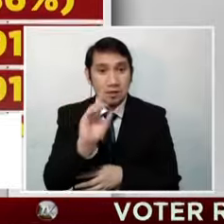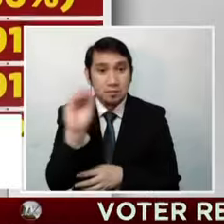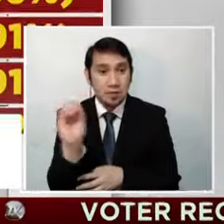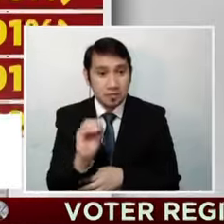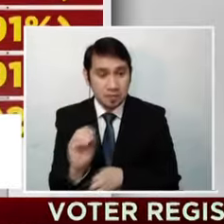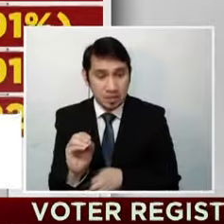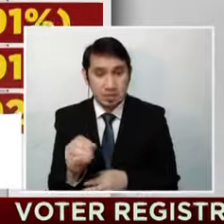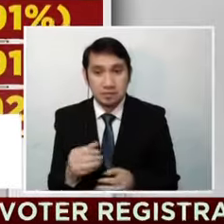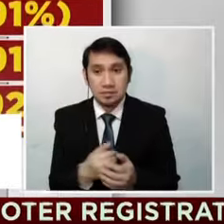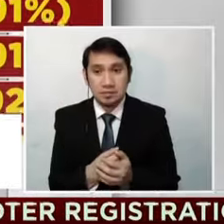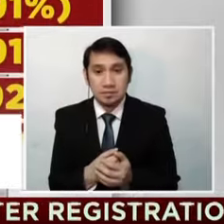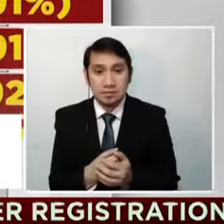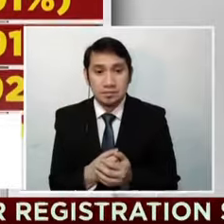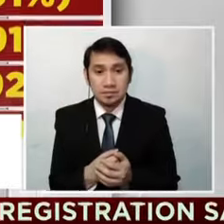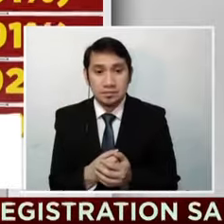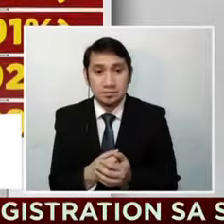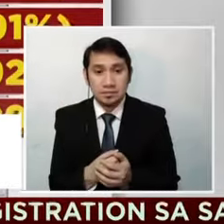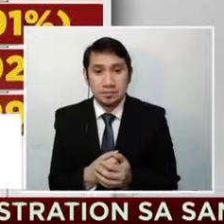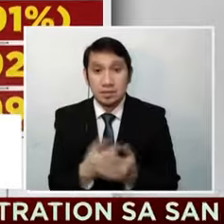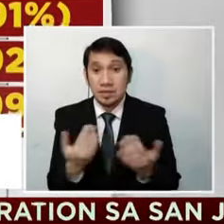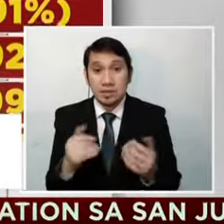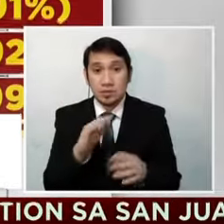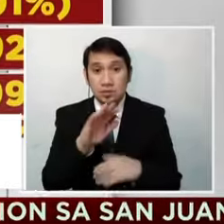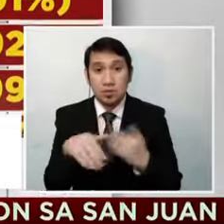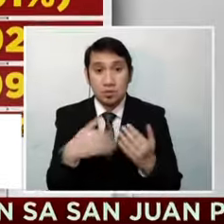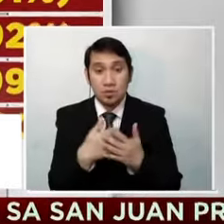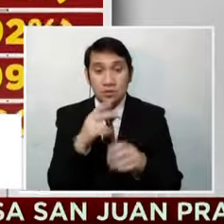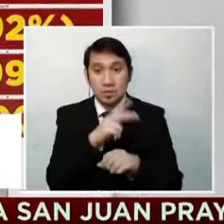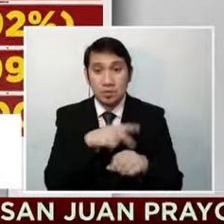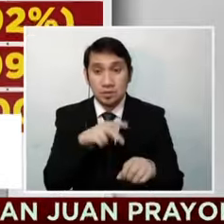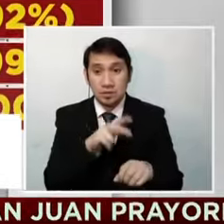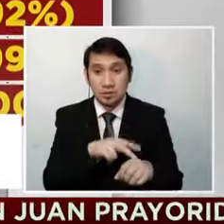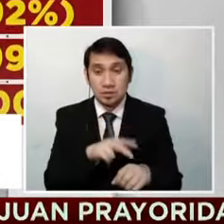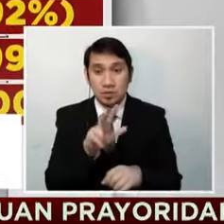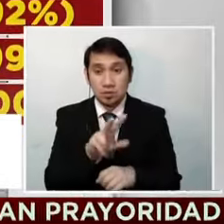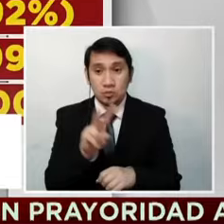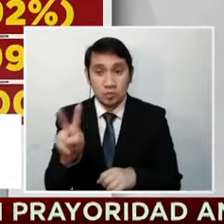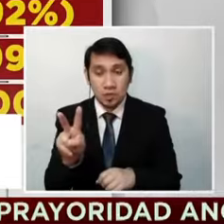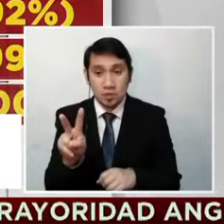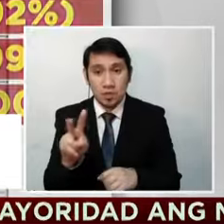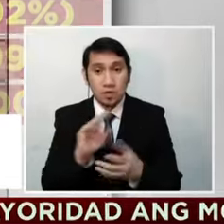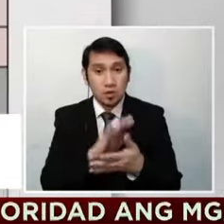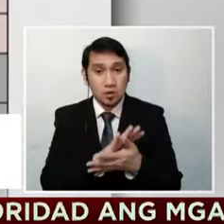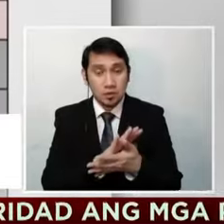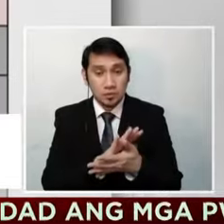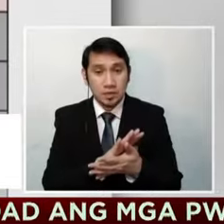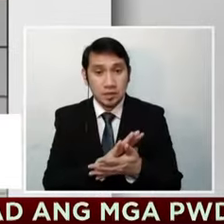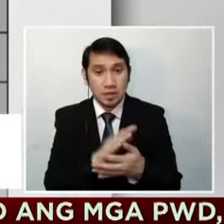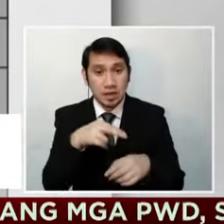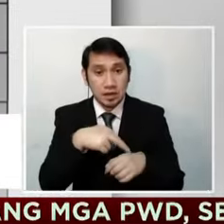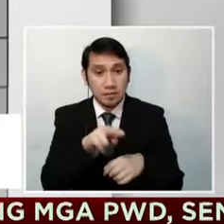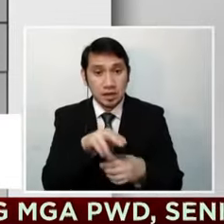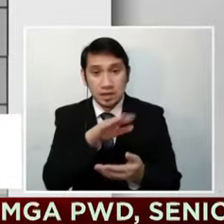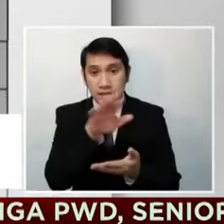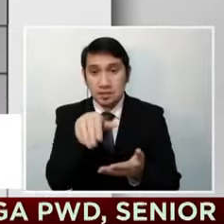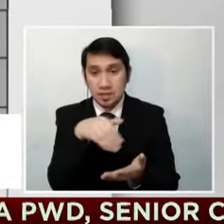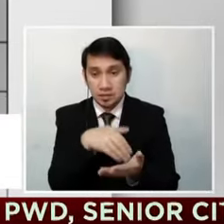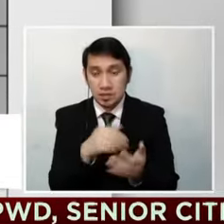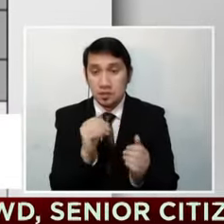ang utilization rate. Sa buong bansa, may 32 COVID-19 referral center o katumbas